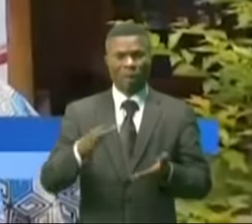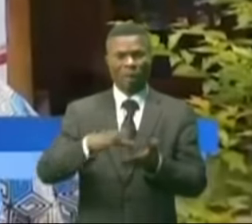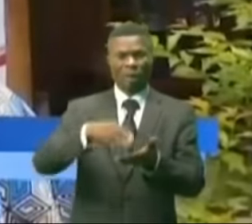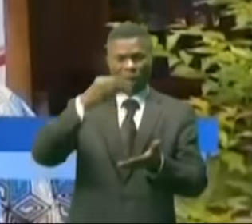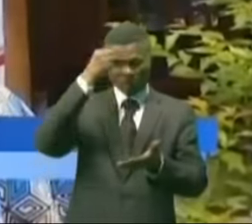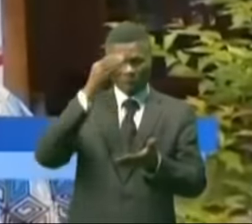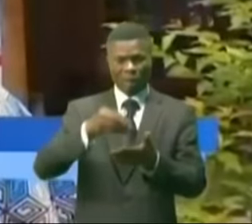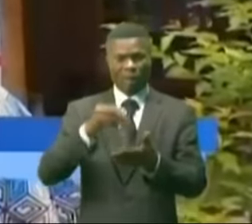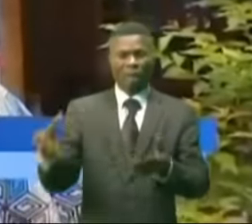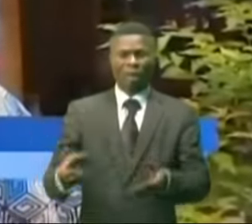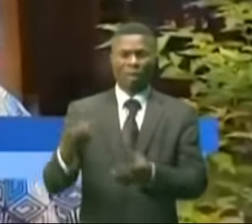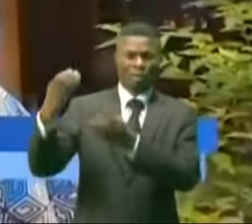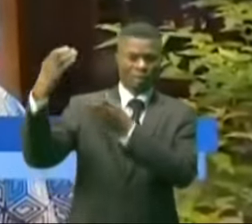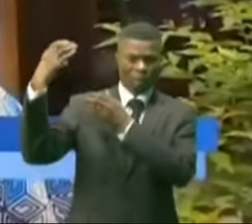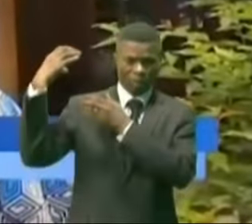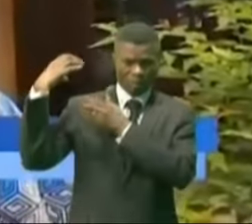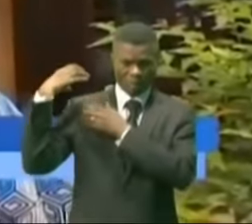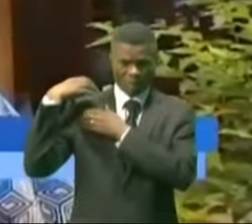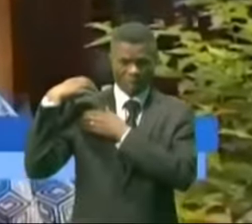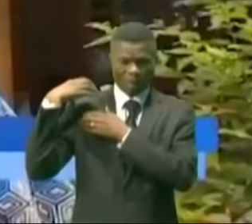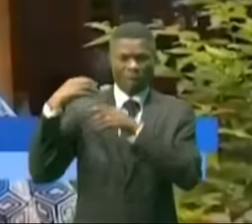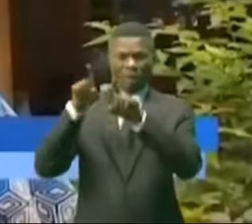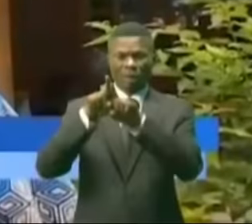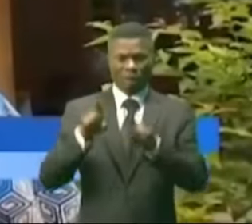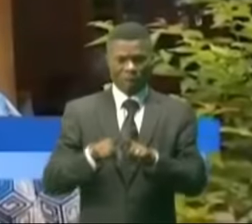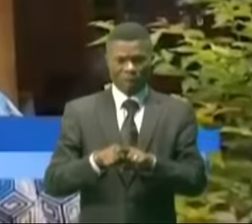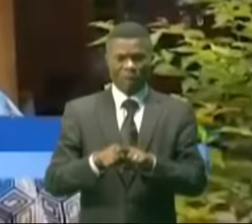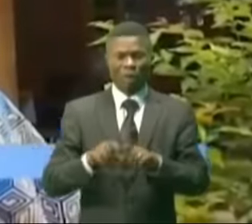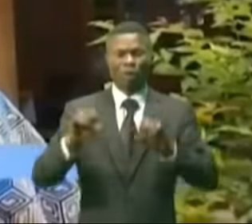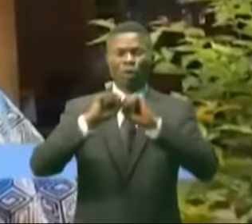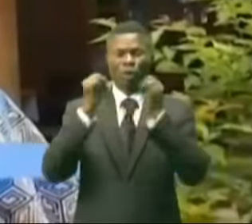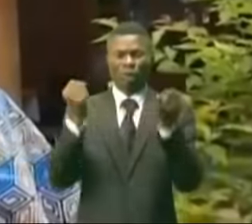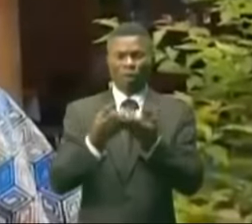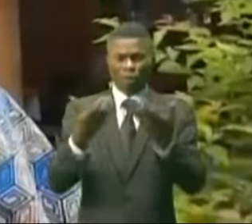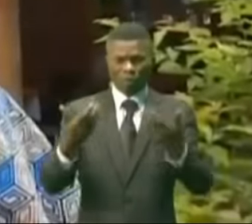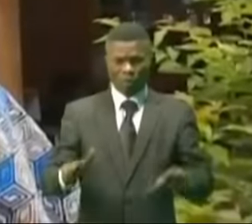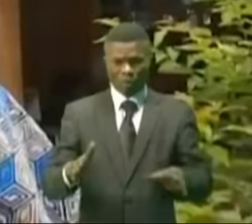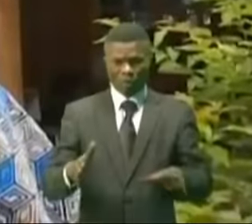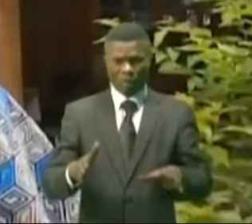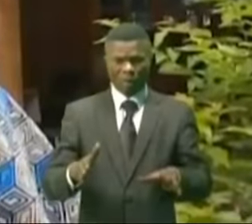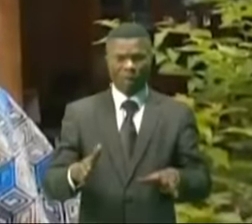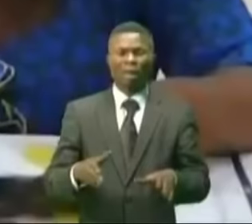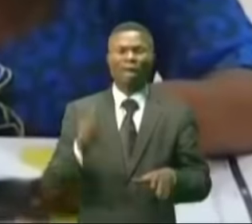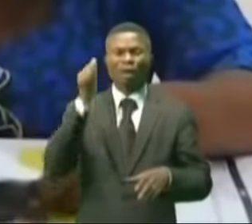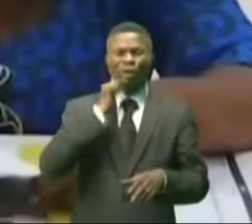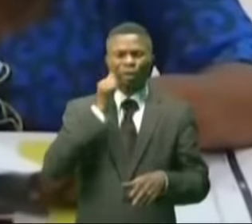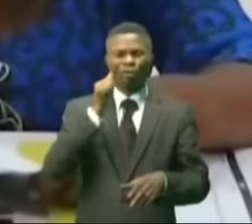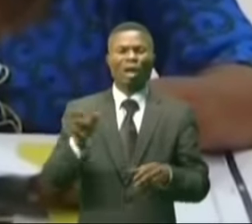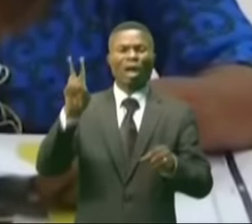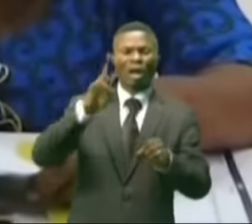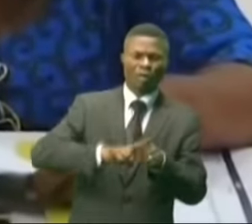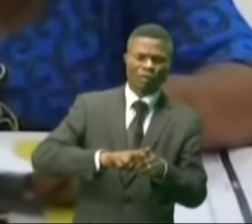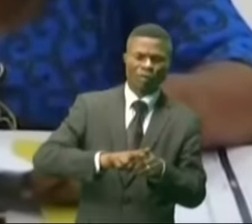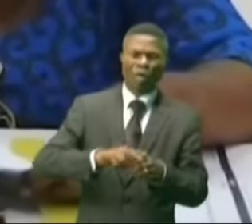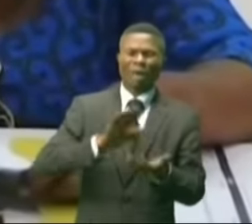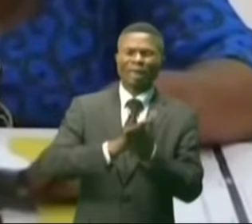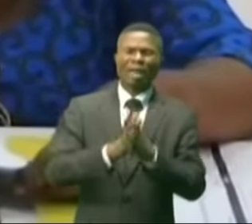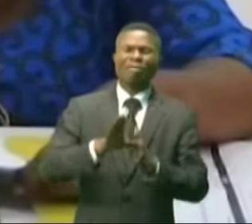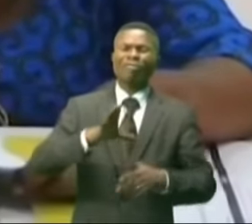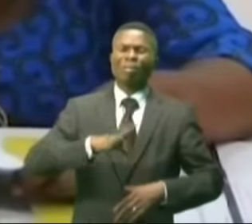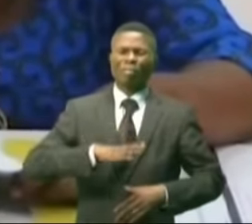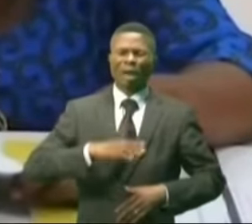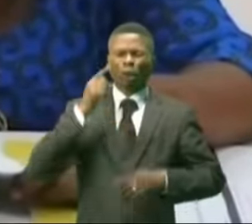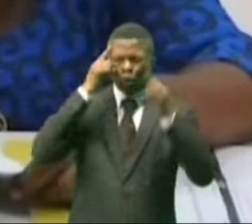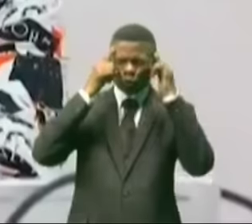La prise en charge, lorsque quelqu'un qui est dans la société, qui est violé, il ne saura rien dire. Mais aujourd'hui, nous sommes capables